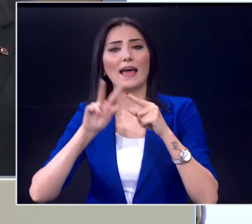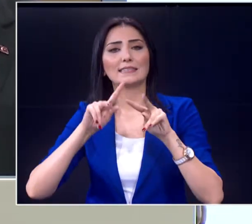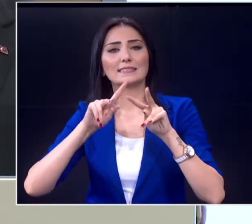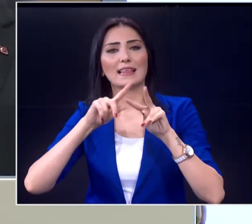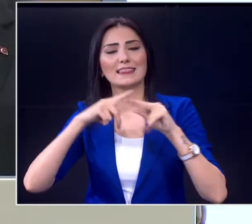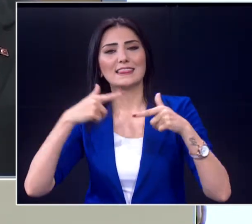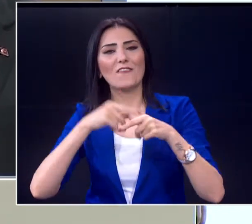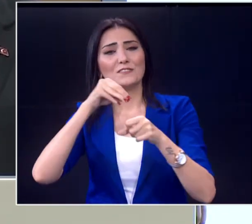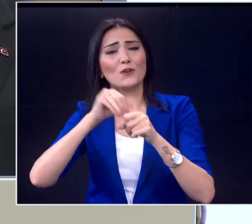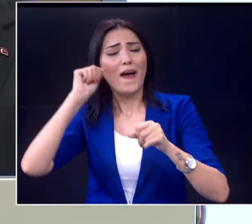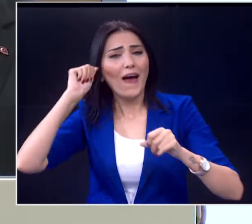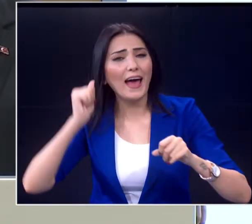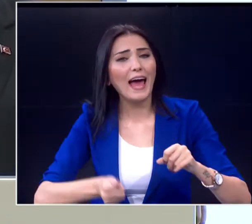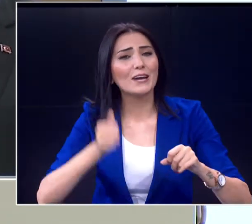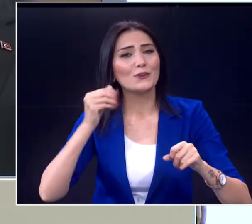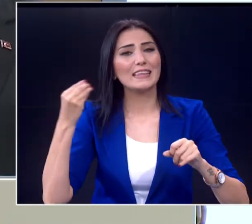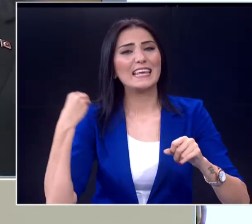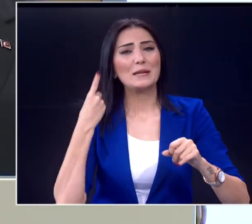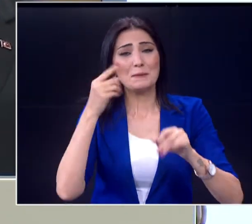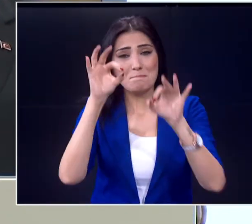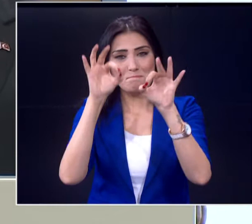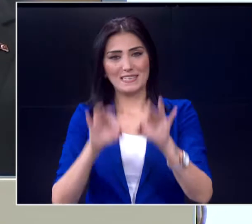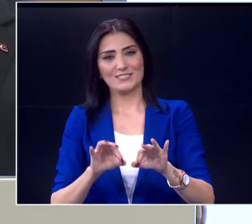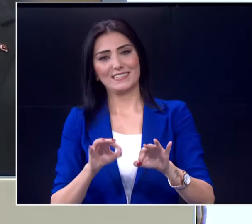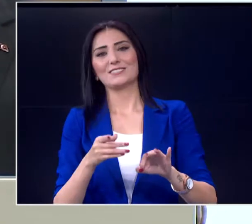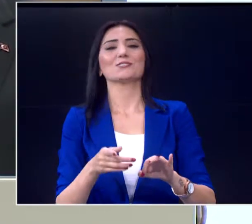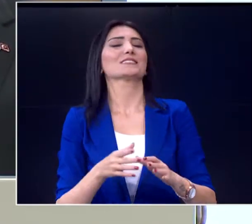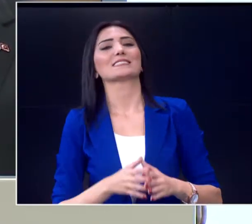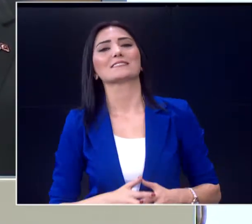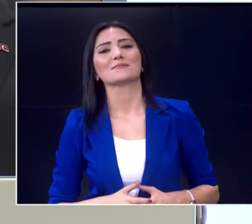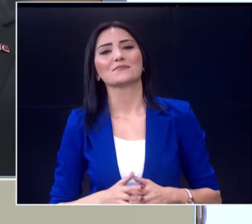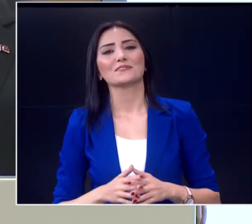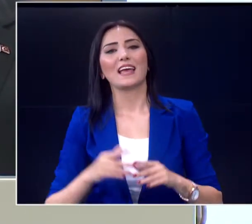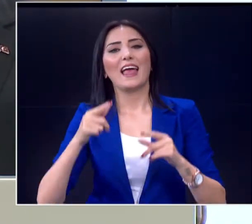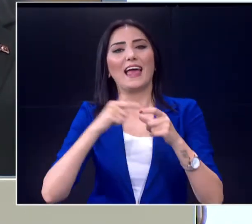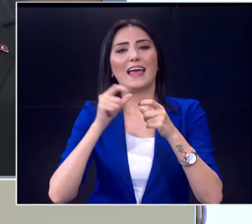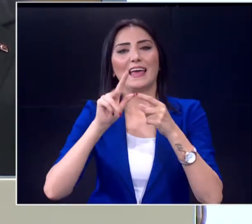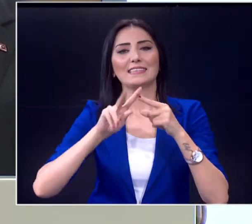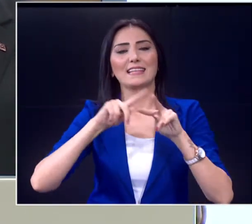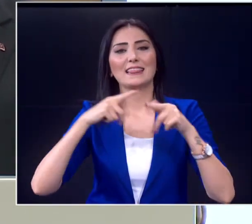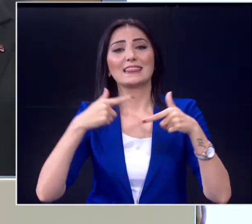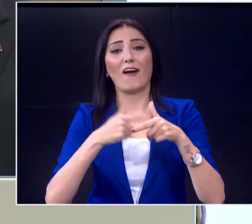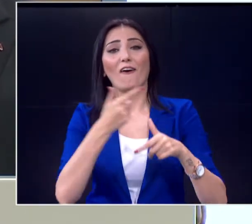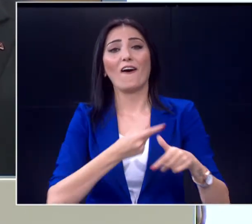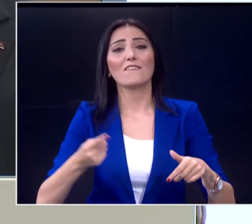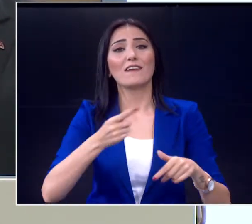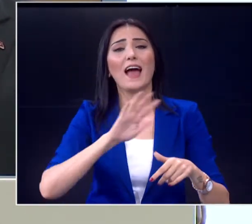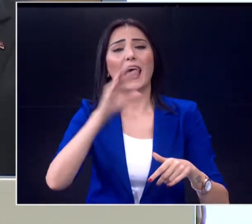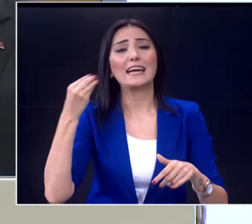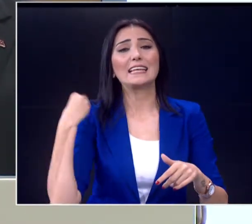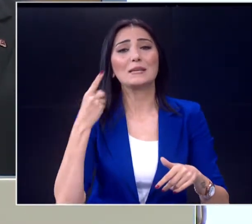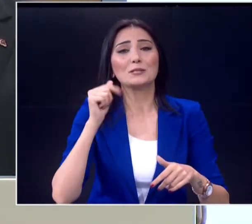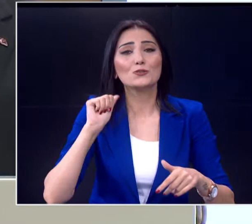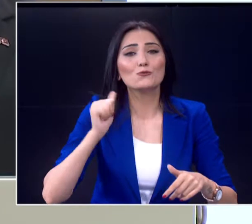için her gün yeni bir başlangıçtır. Esnaf her yeni